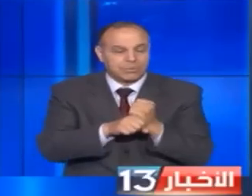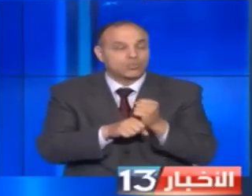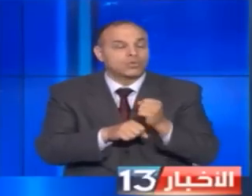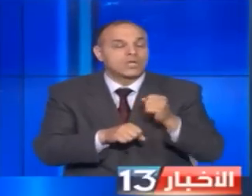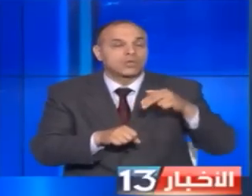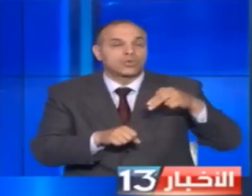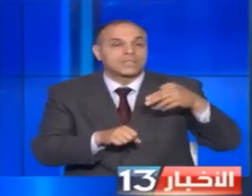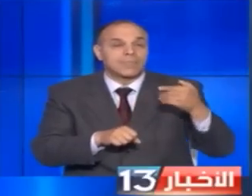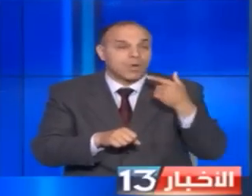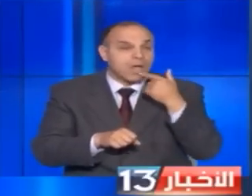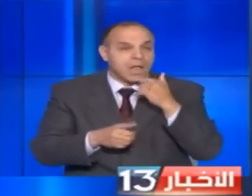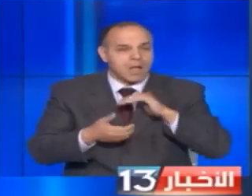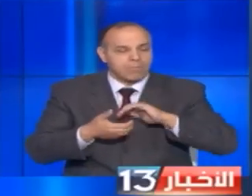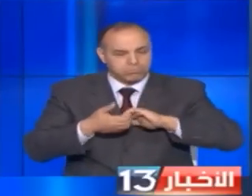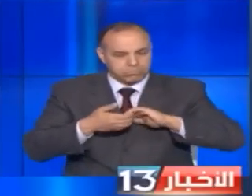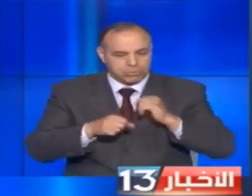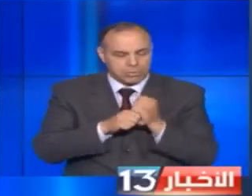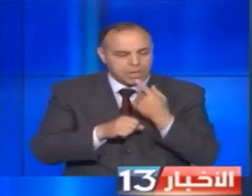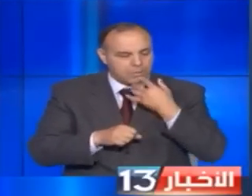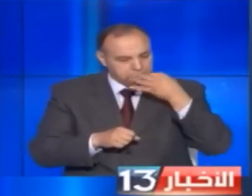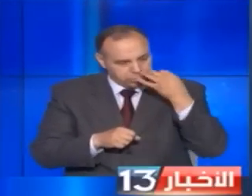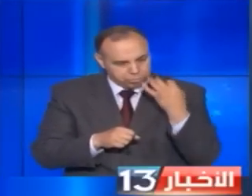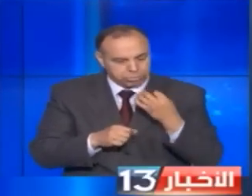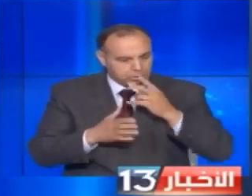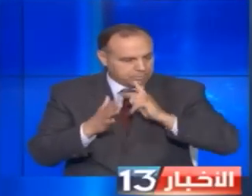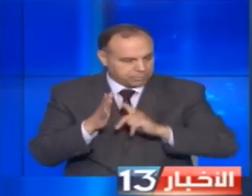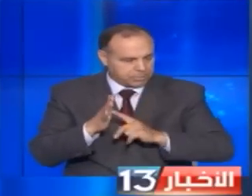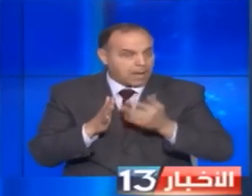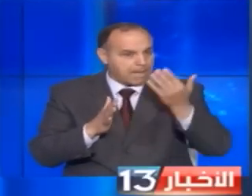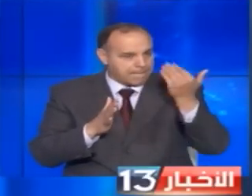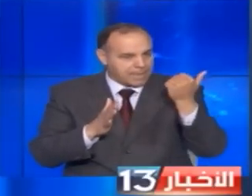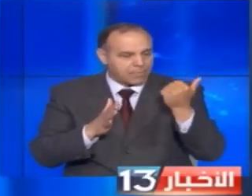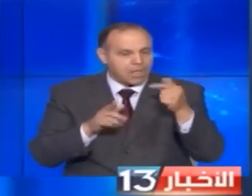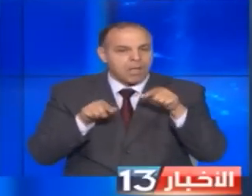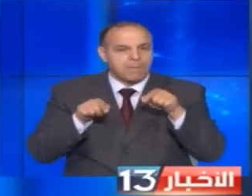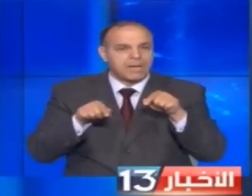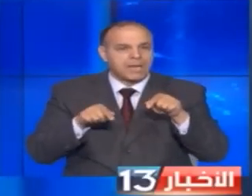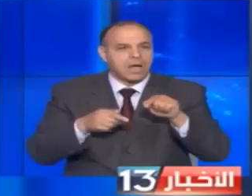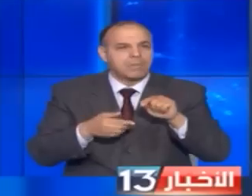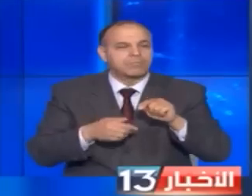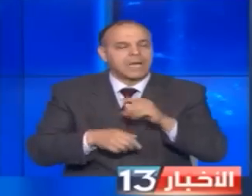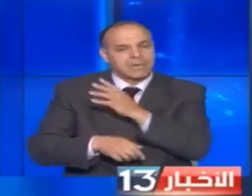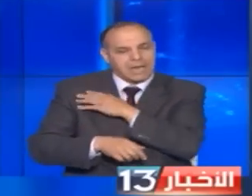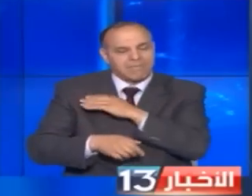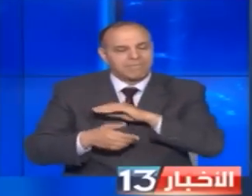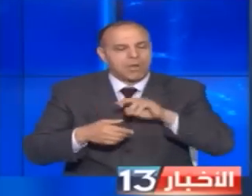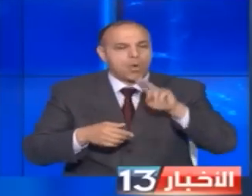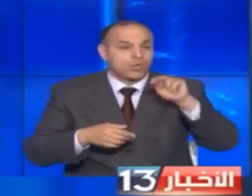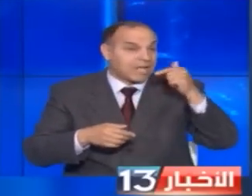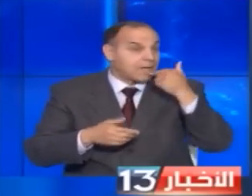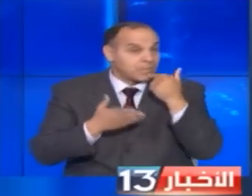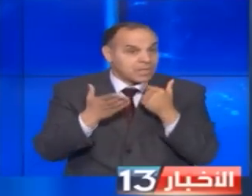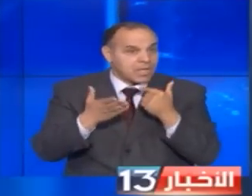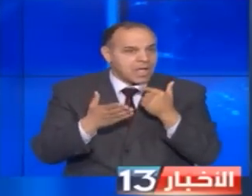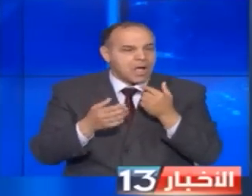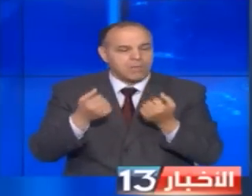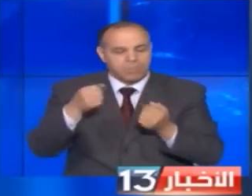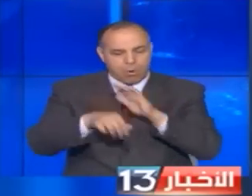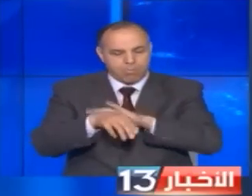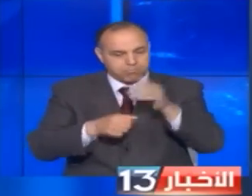ان المنظمه ملتزمه بالاتفاق المنفى بينها وبين منظمه الاعراف واكد ان سائقي